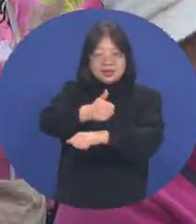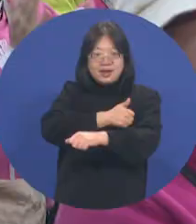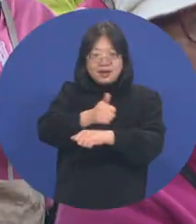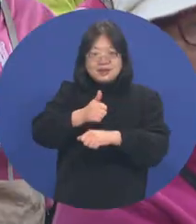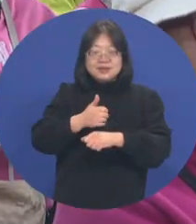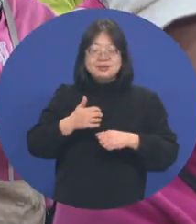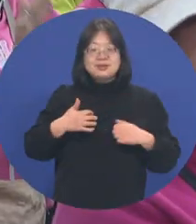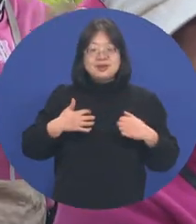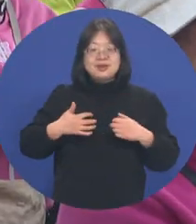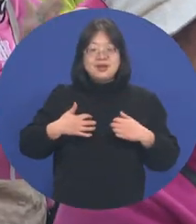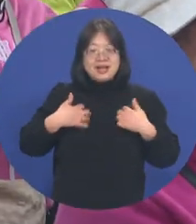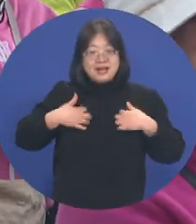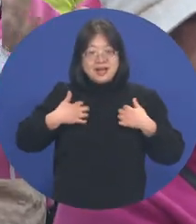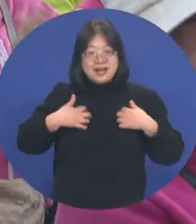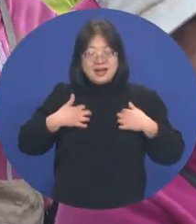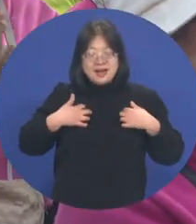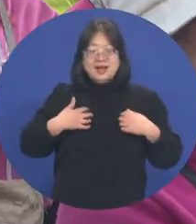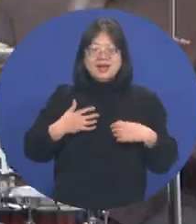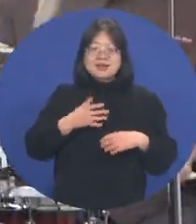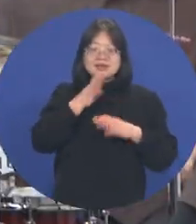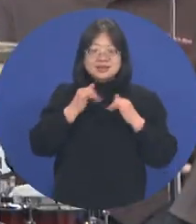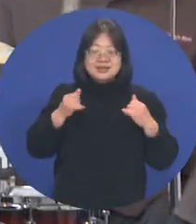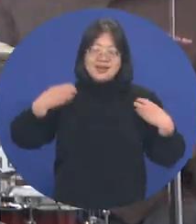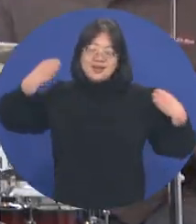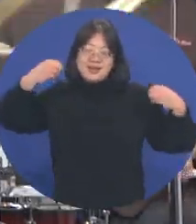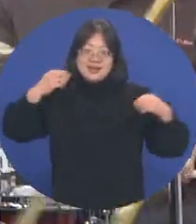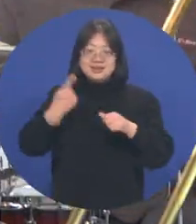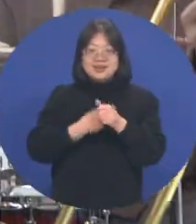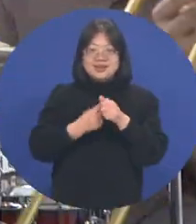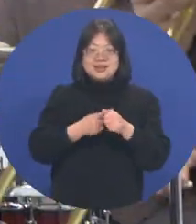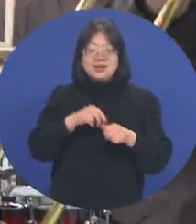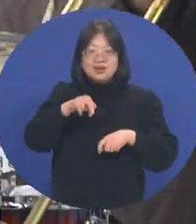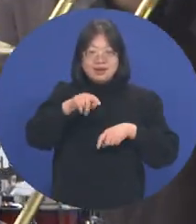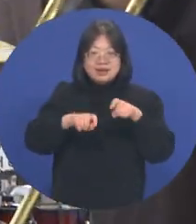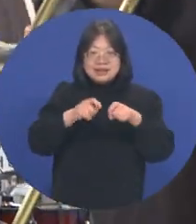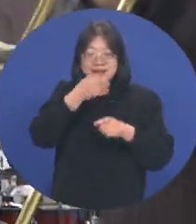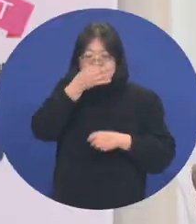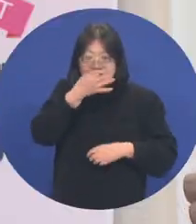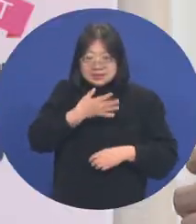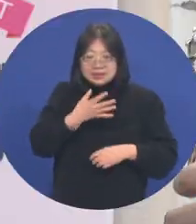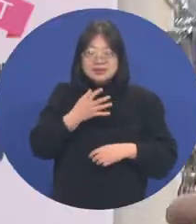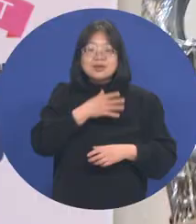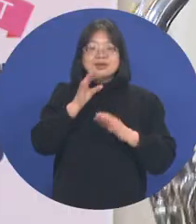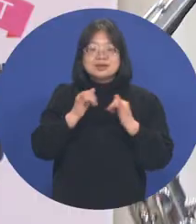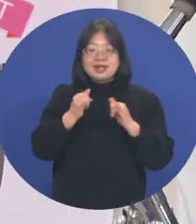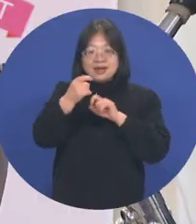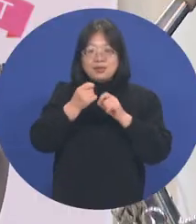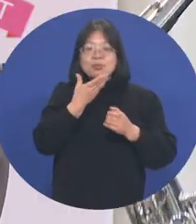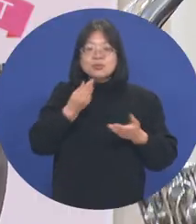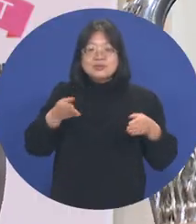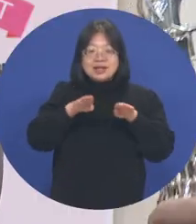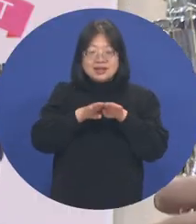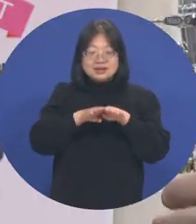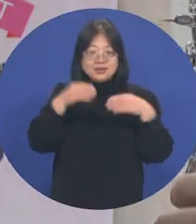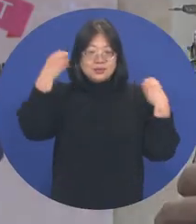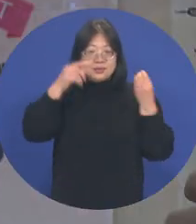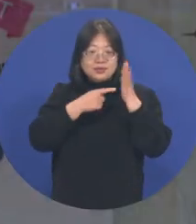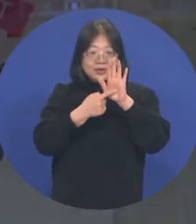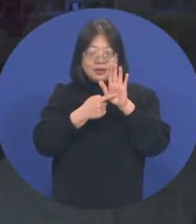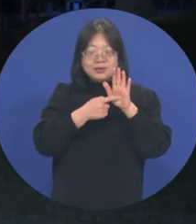오랜만에 어깨춤이 절로 나옵니다 거동이 불편한 어르신들은 가까운 복지관에서 공연이 무척